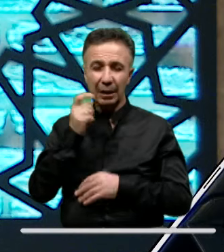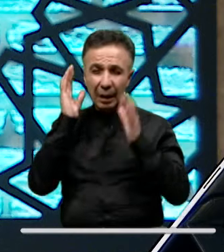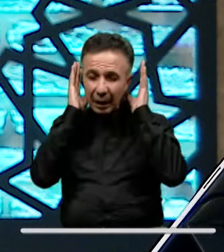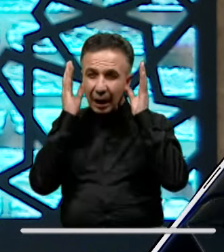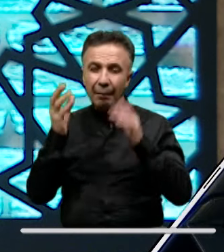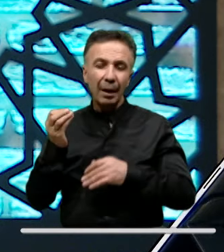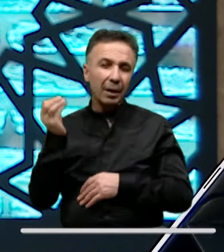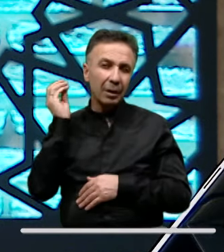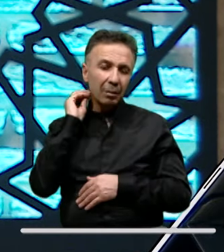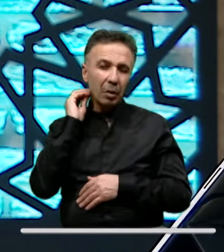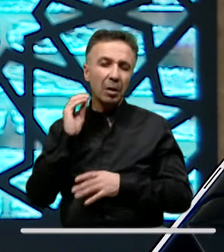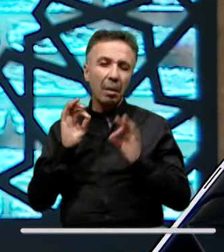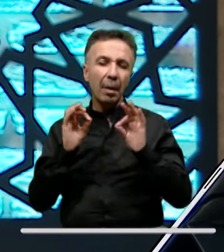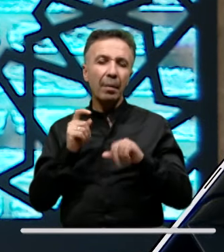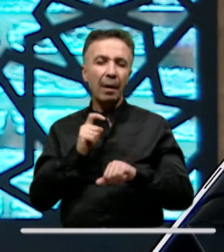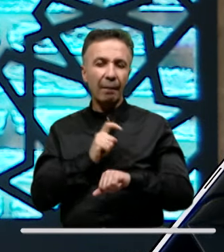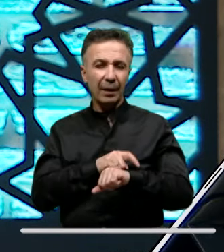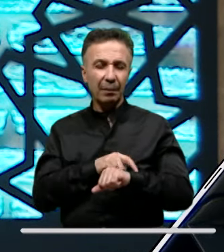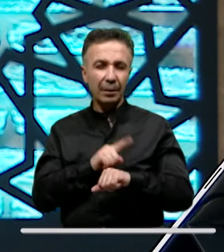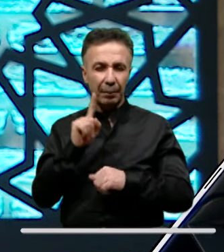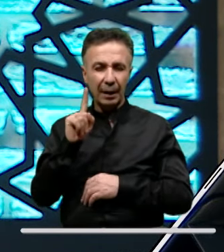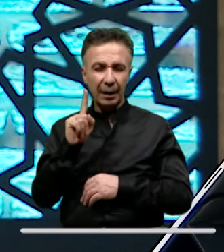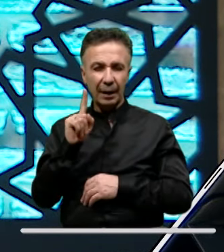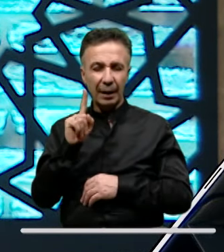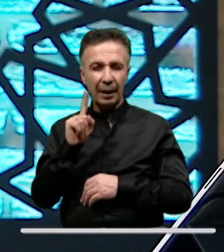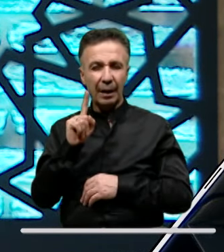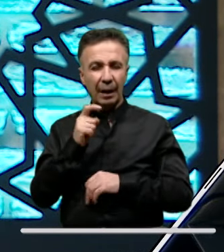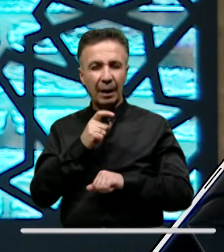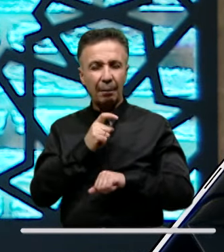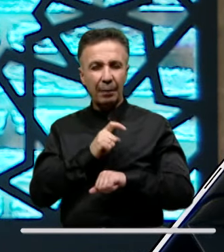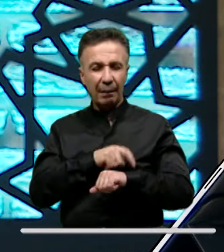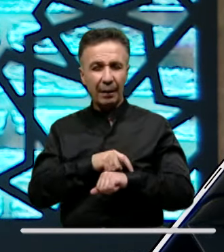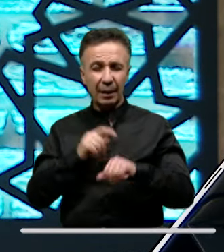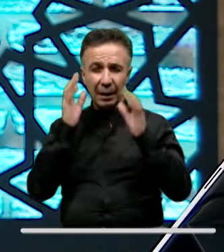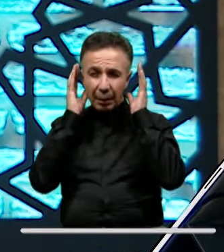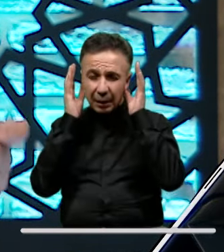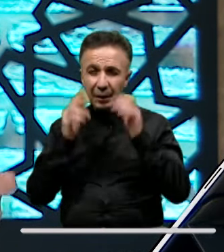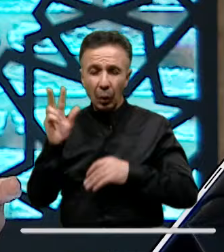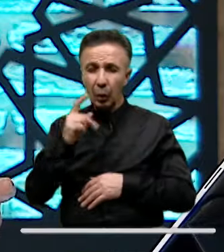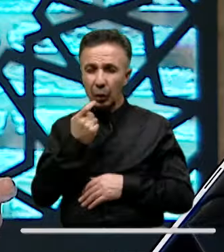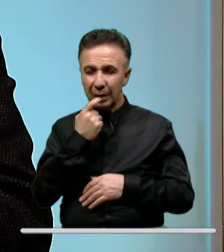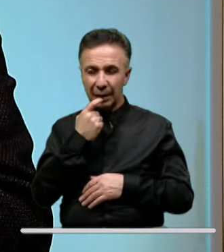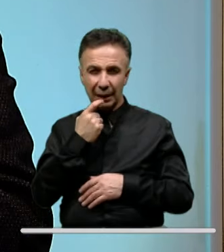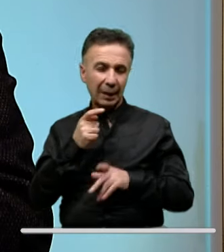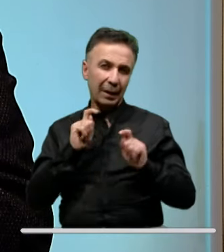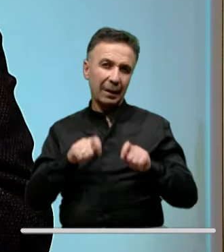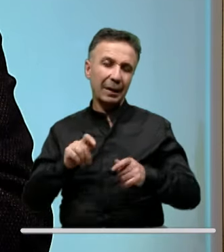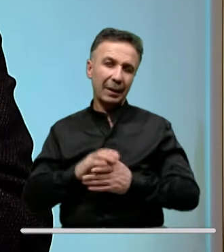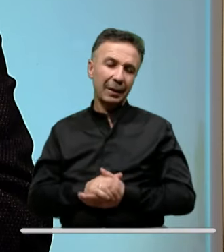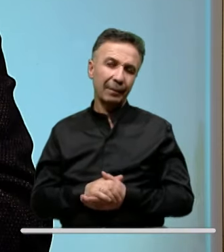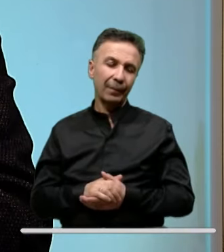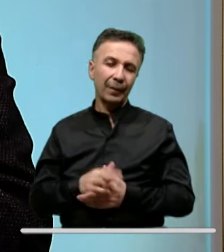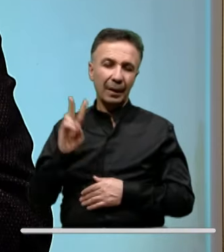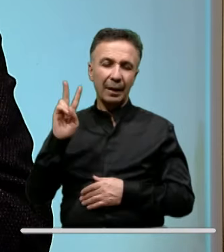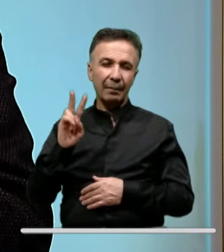borcunu her vaktin peşine bir vakit kılarak ödemeye çalışsa 30 yıl eder değil mi hocam? 2